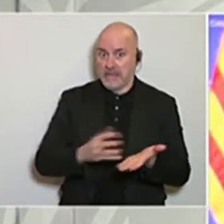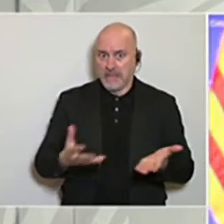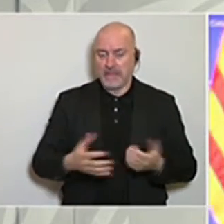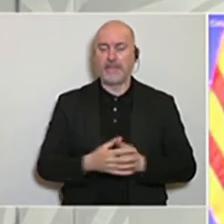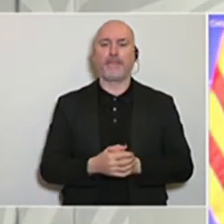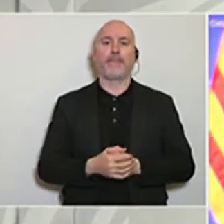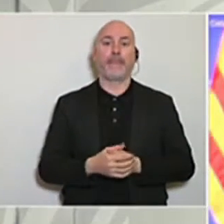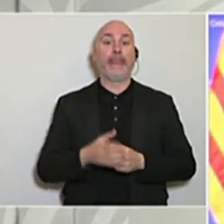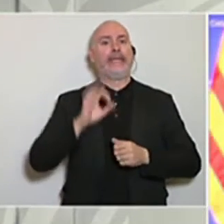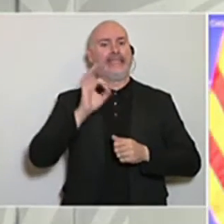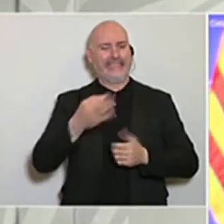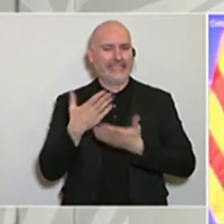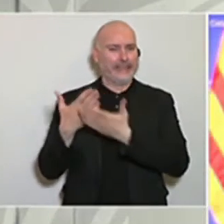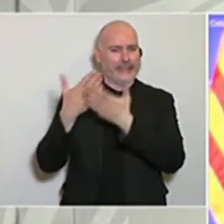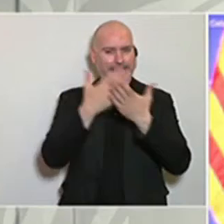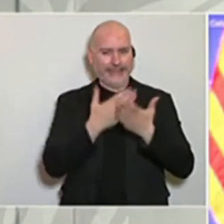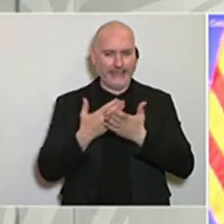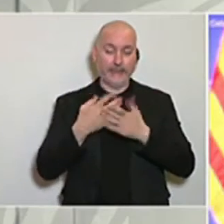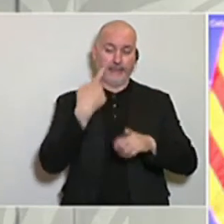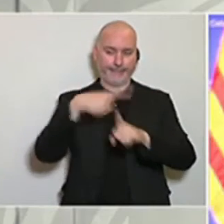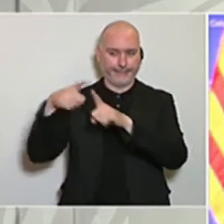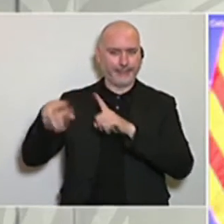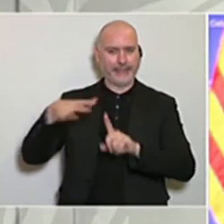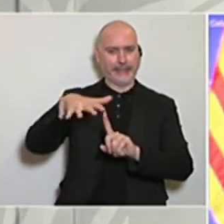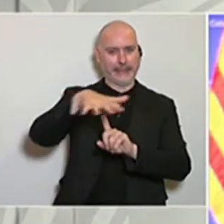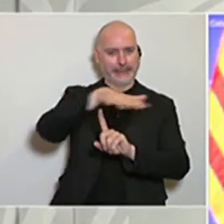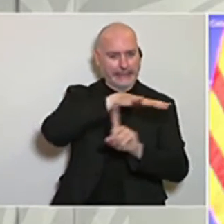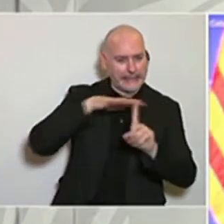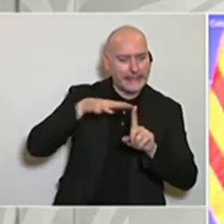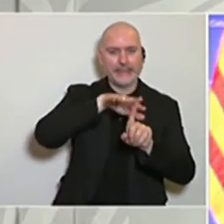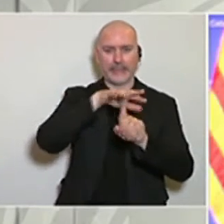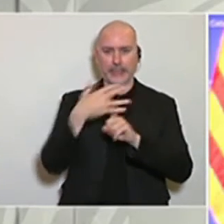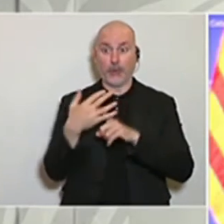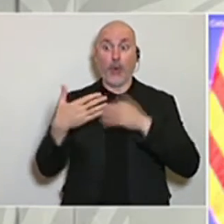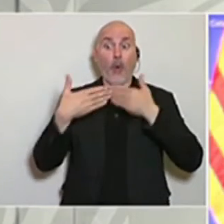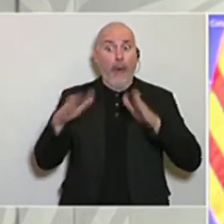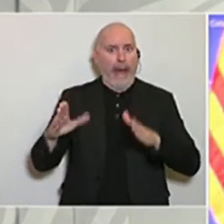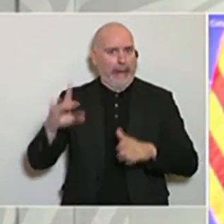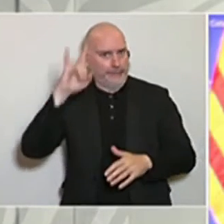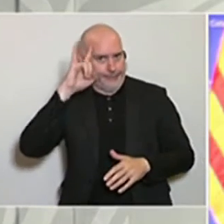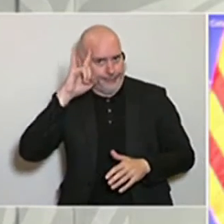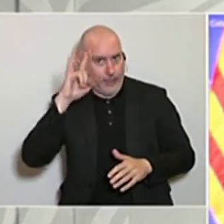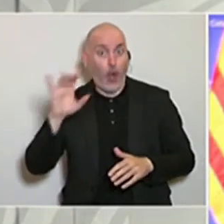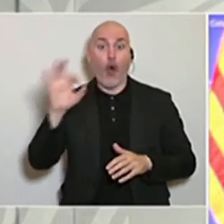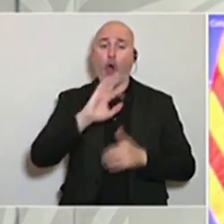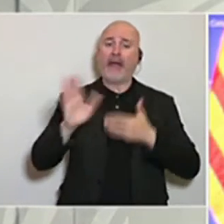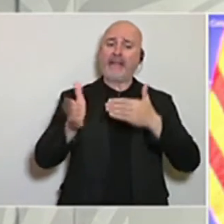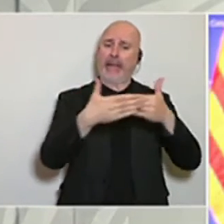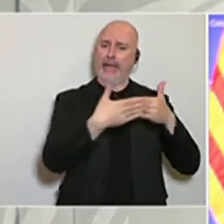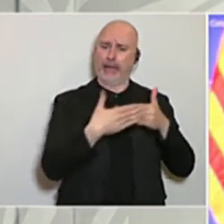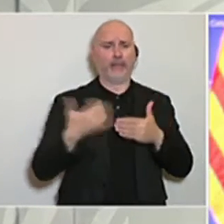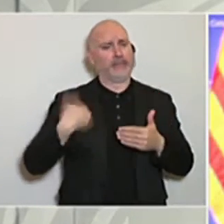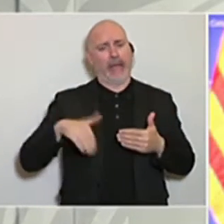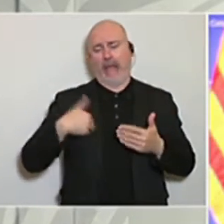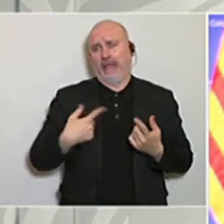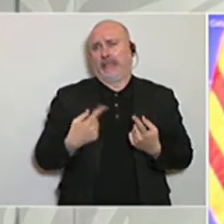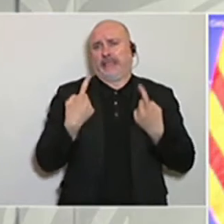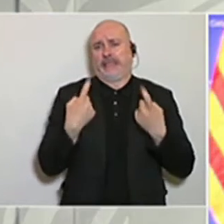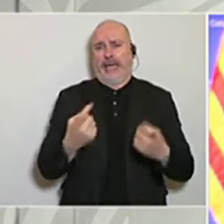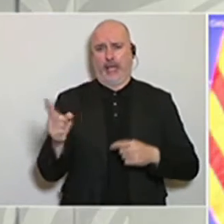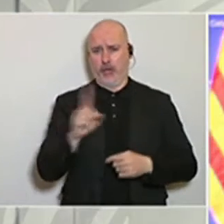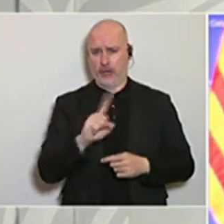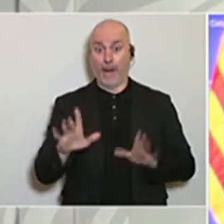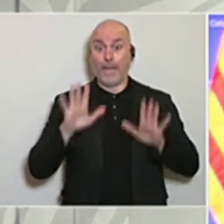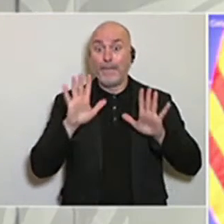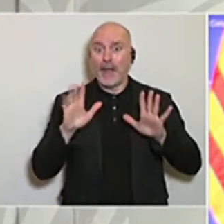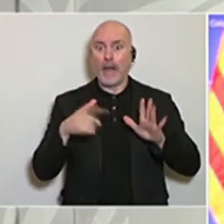és que s'estan estudiant els diferents escenaris de poder-ne deixar d'oberts per si de cas i de tancar-ne alguns que ja es consideren innecessaris, però en aquest